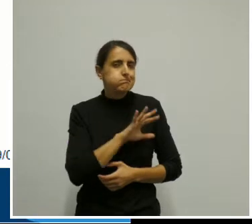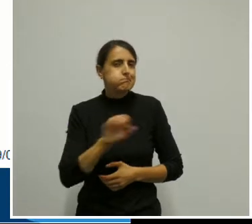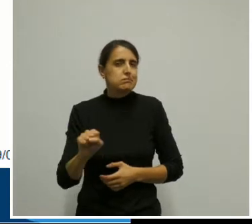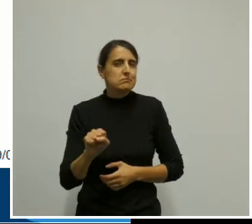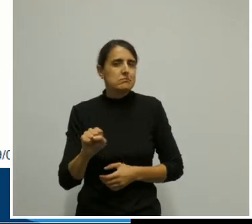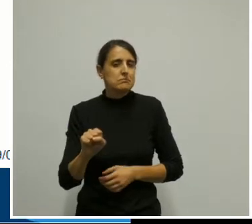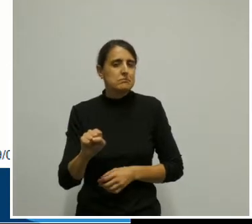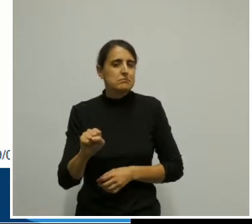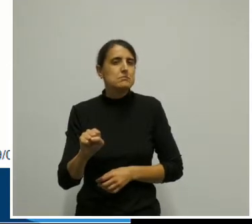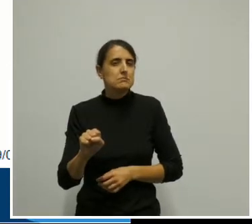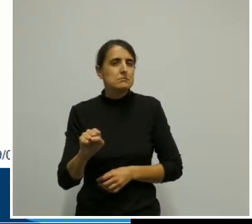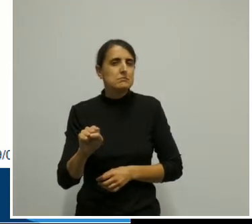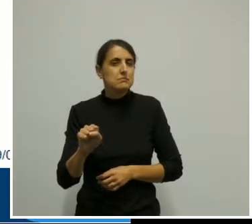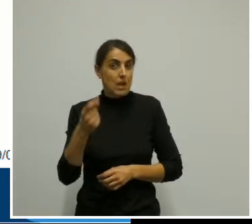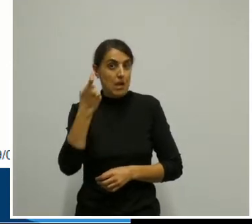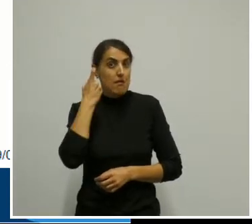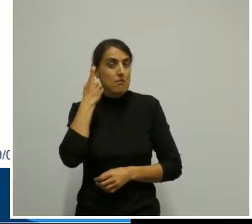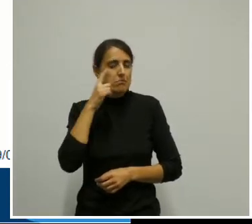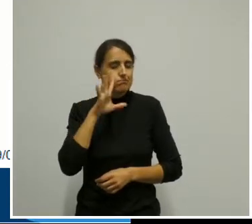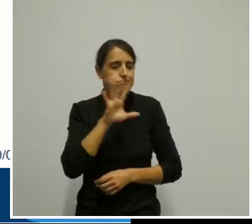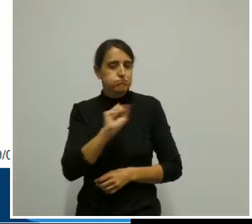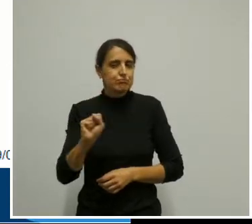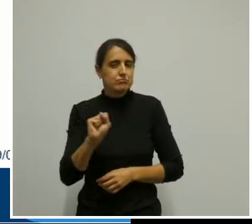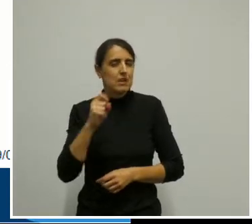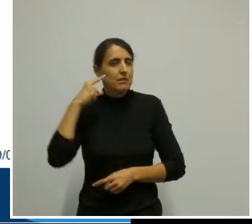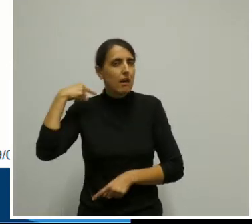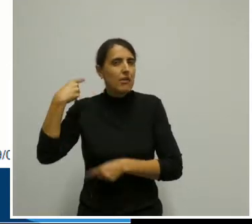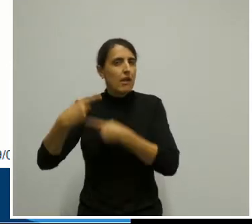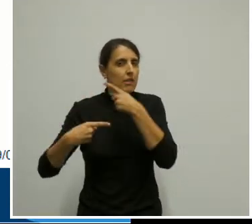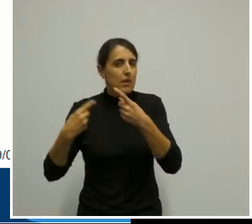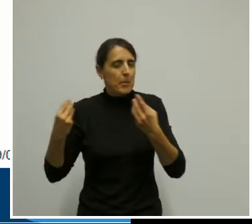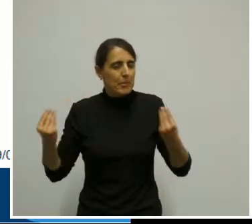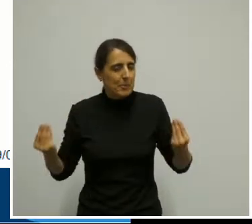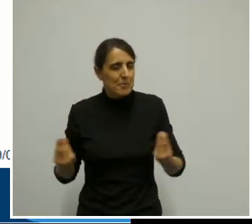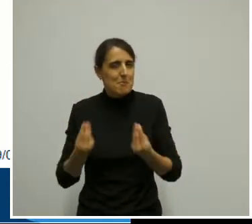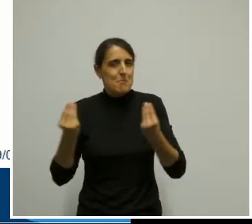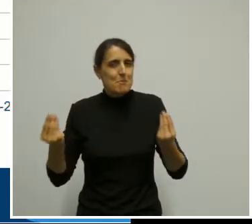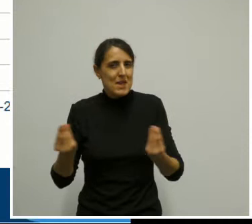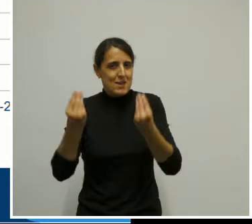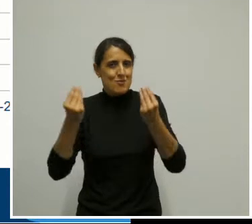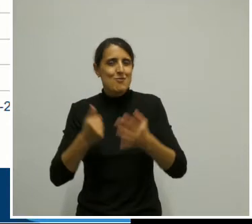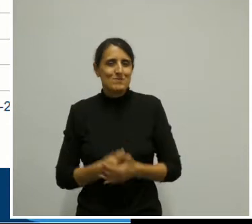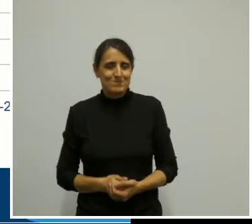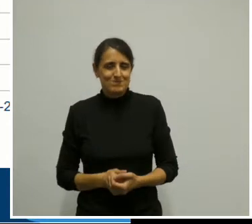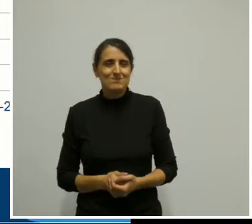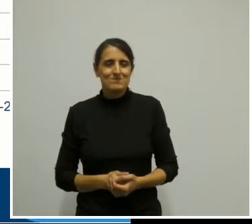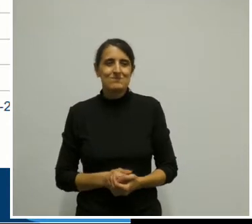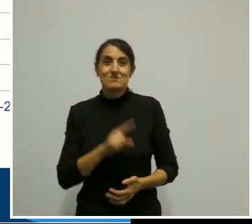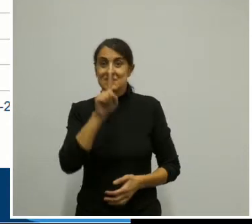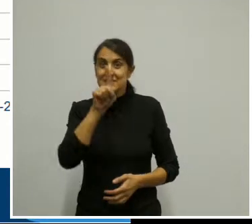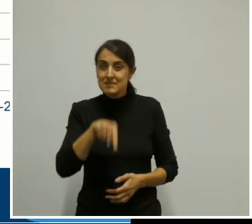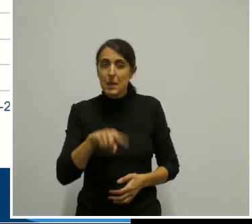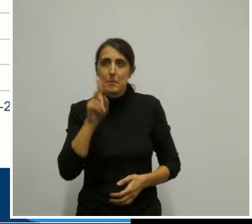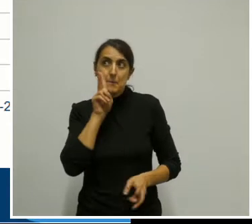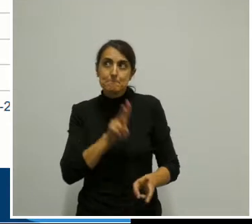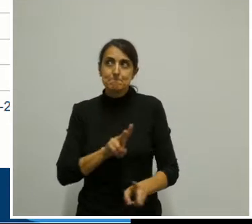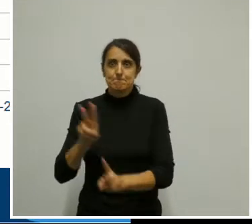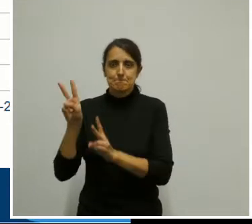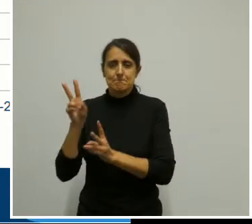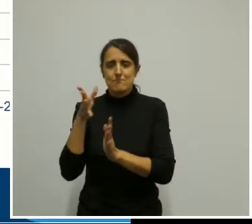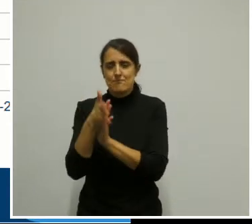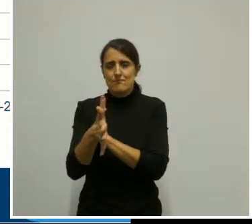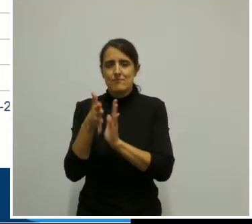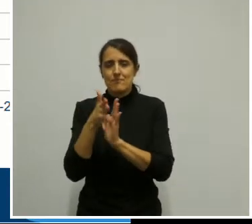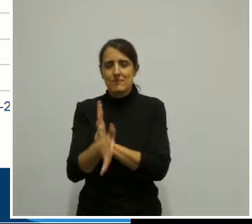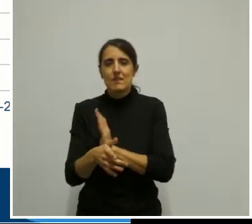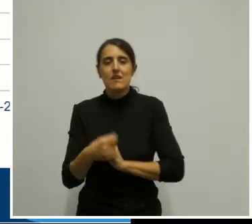està, bueno, cada dia es fa millor, eh? I després també tenim, i us volia comentar,